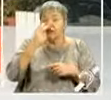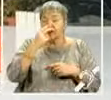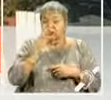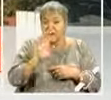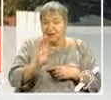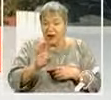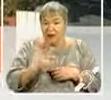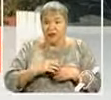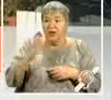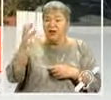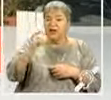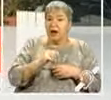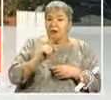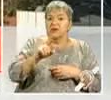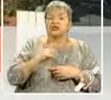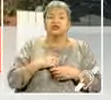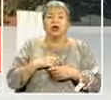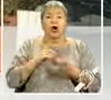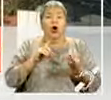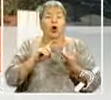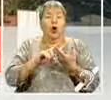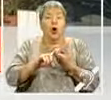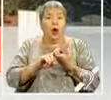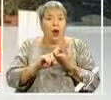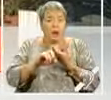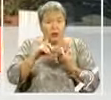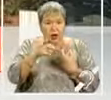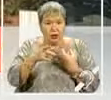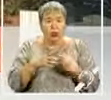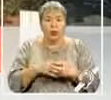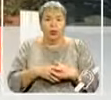să chemăm și autolaboratorul celor de la